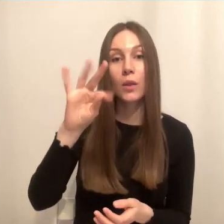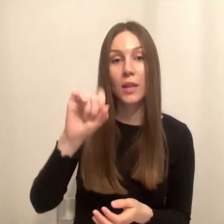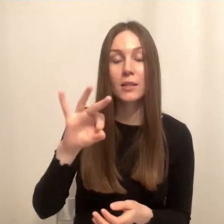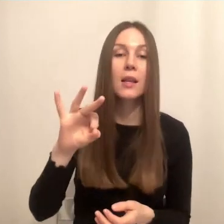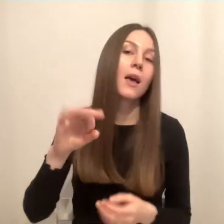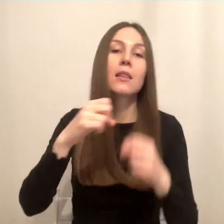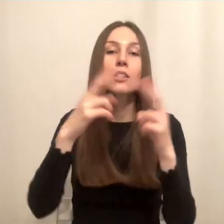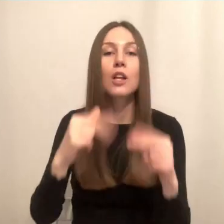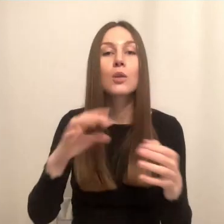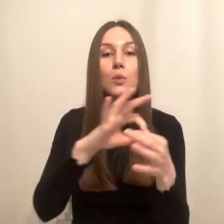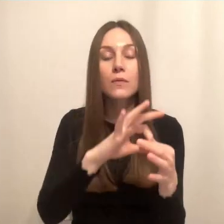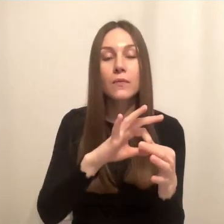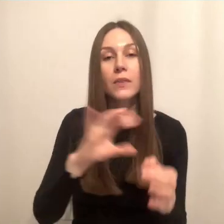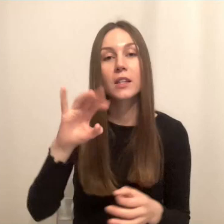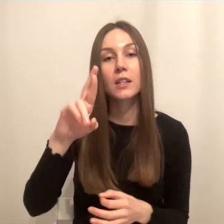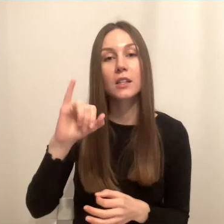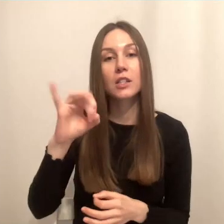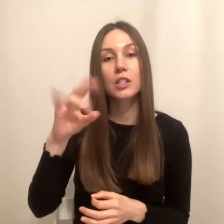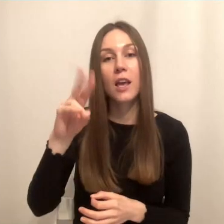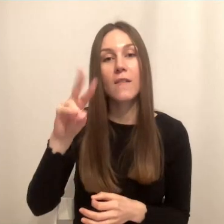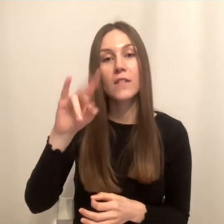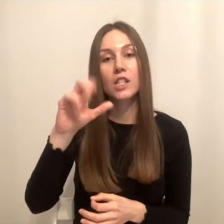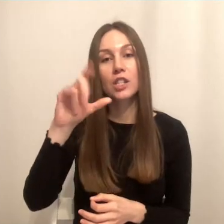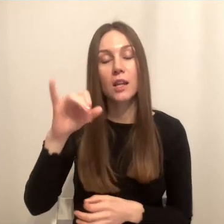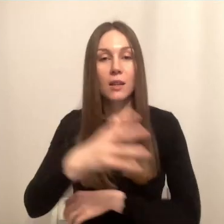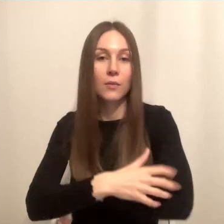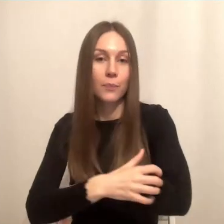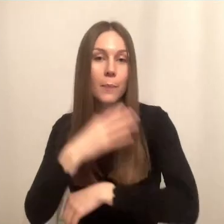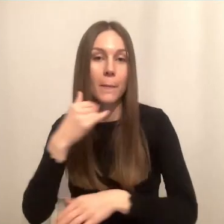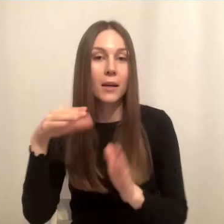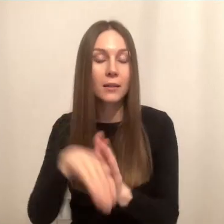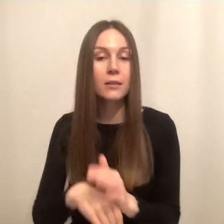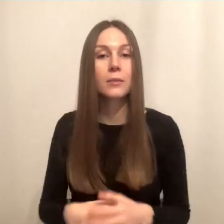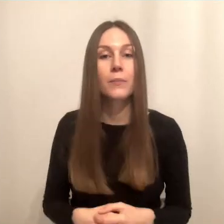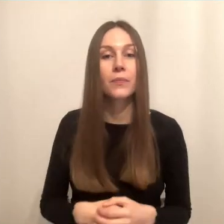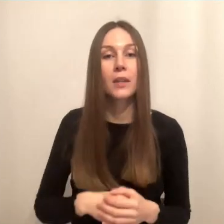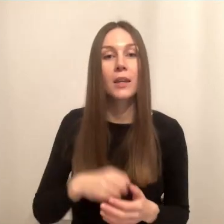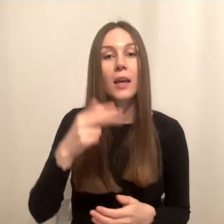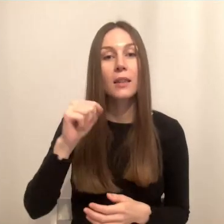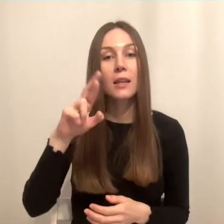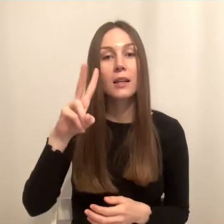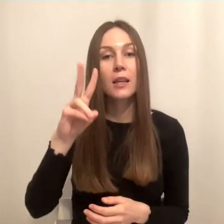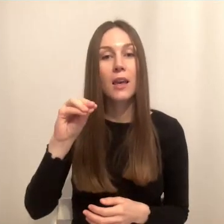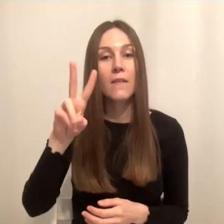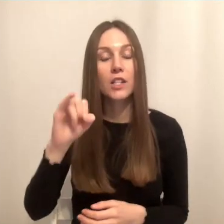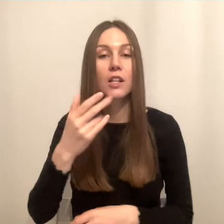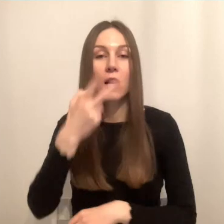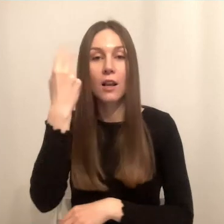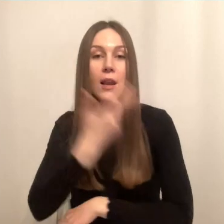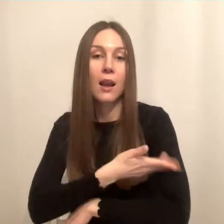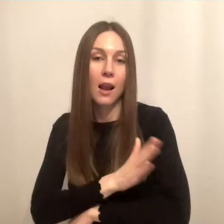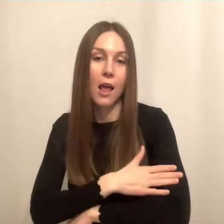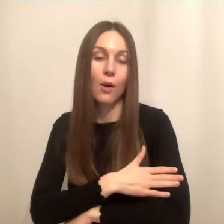susivienimas, Daiva Griškevičienė, Lietuvos valstiečių žaliųjų sąjunga, Jaroslav Narkevič, Lietuvos Lenkų rinkimų